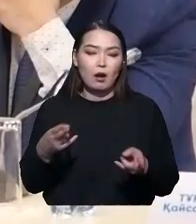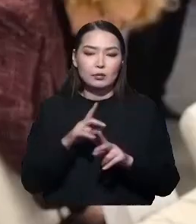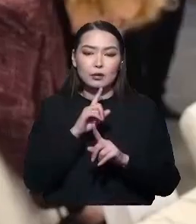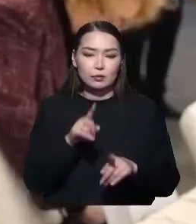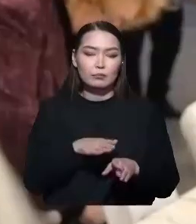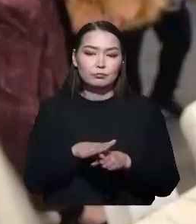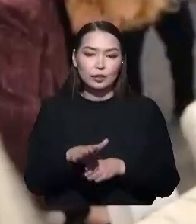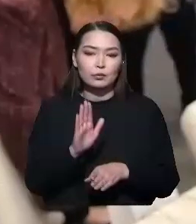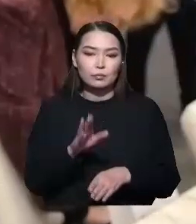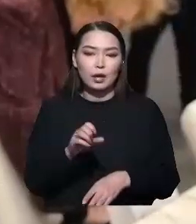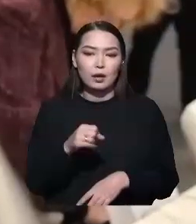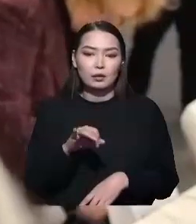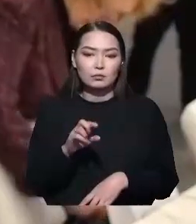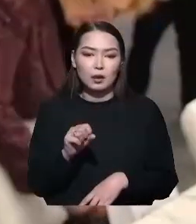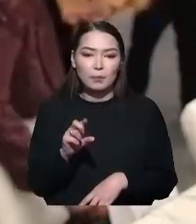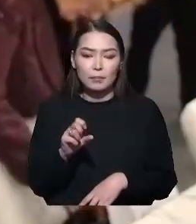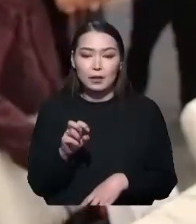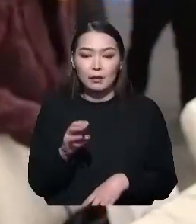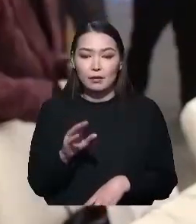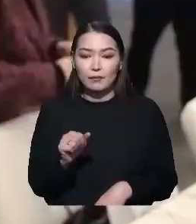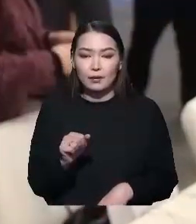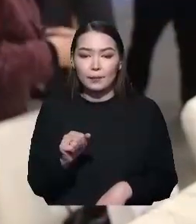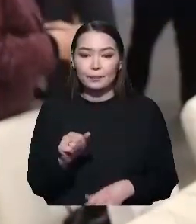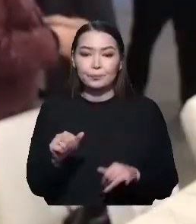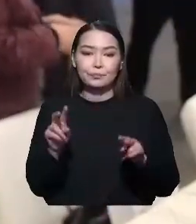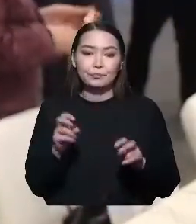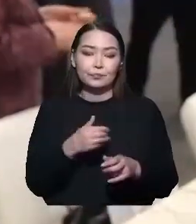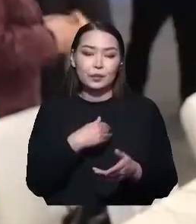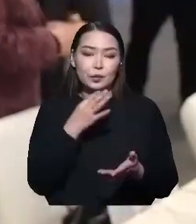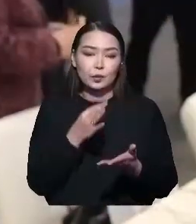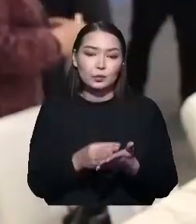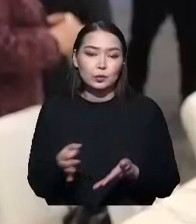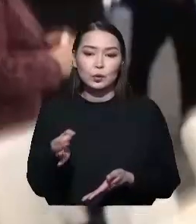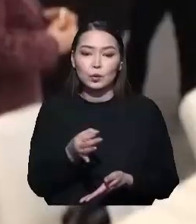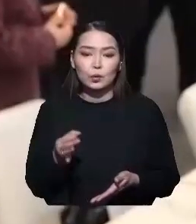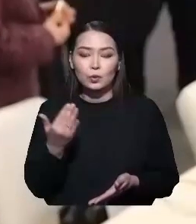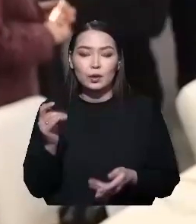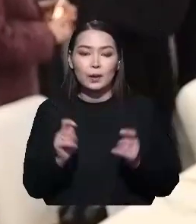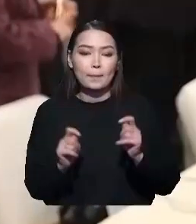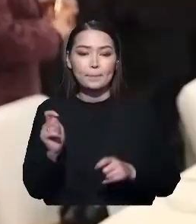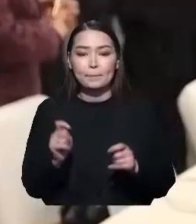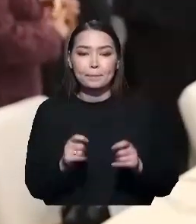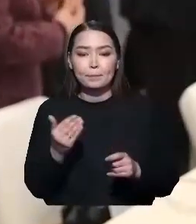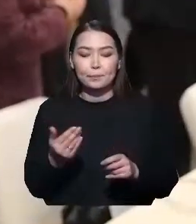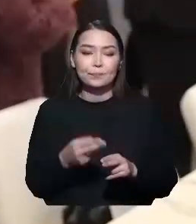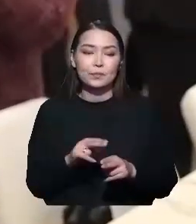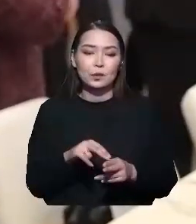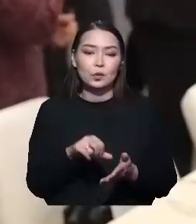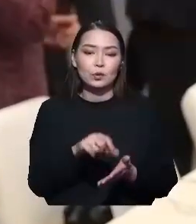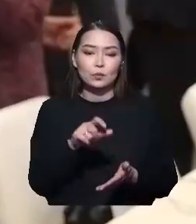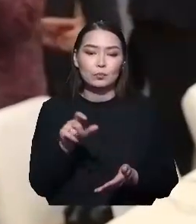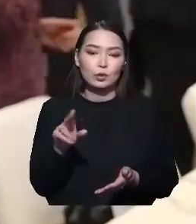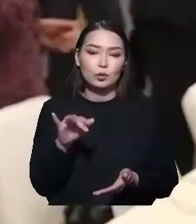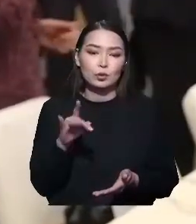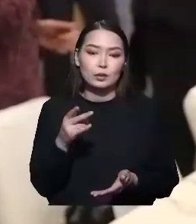Балаева. Бір айтап өтетінім, мынау облыстан келген құрылтай мүшелері, ол тек